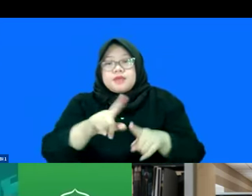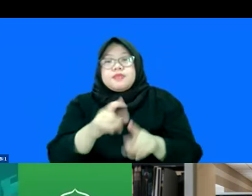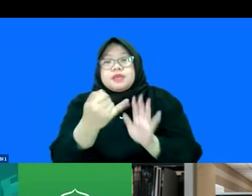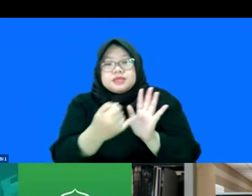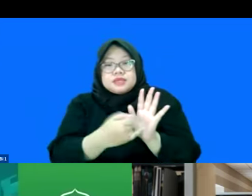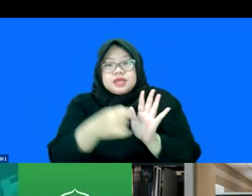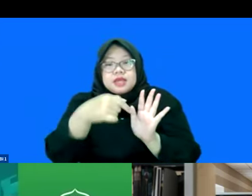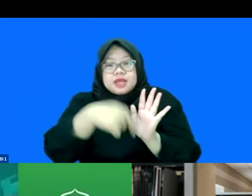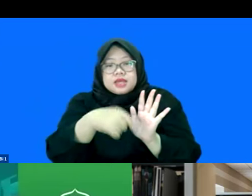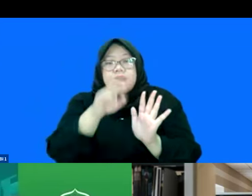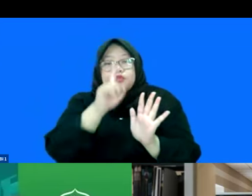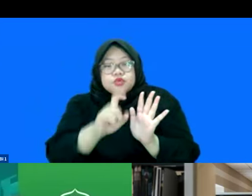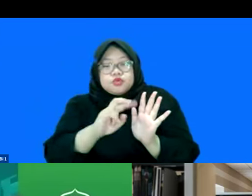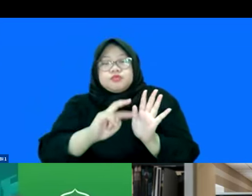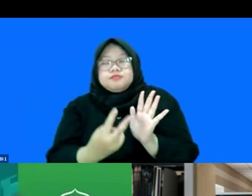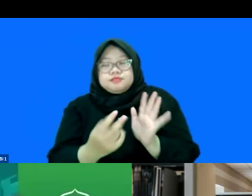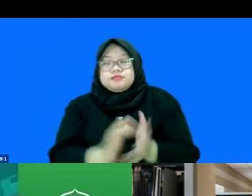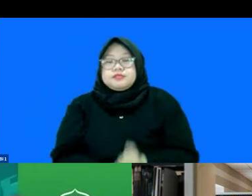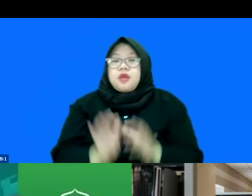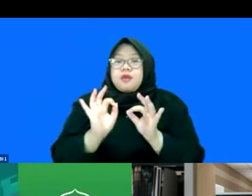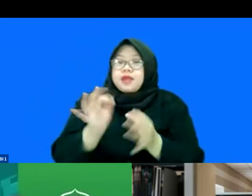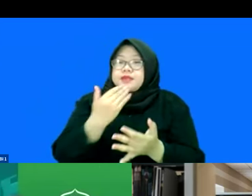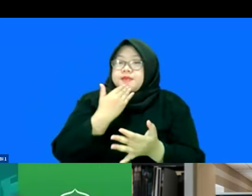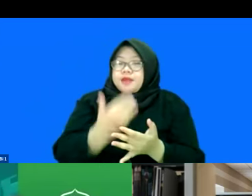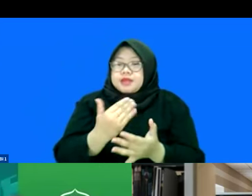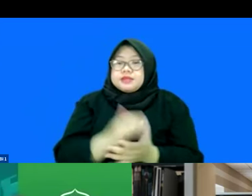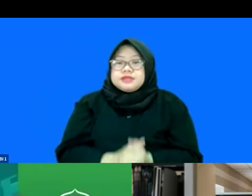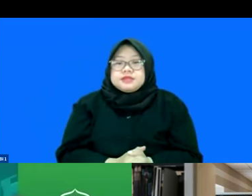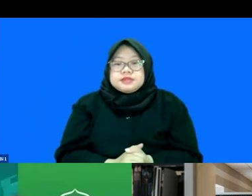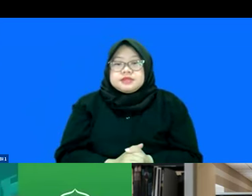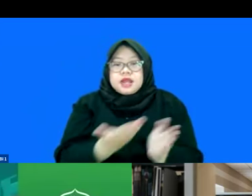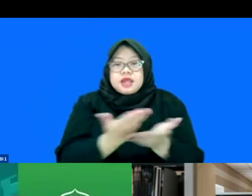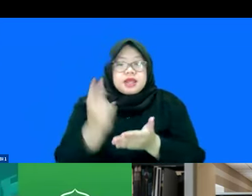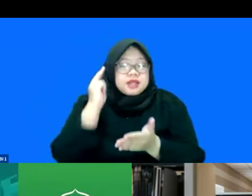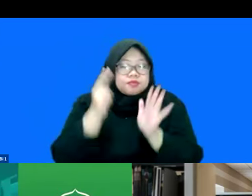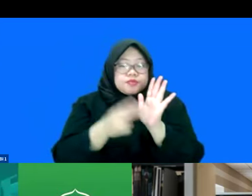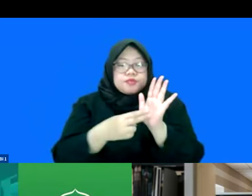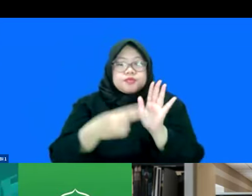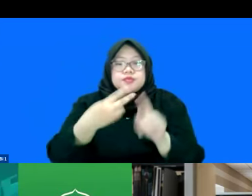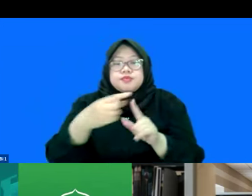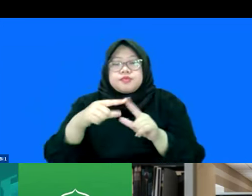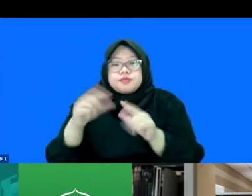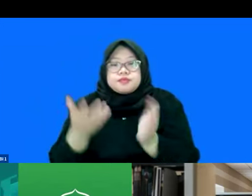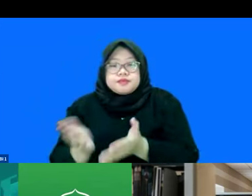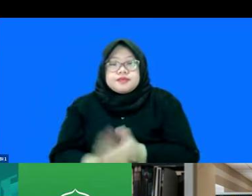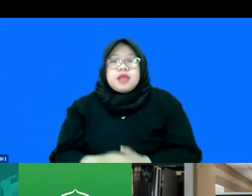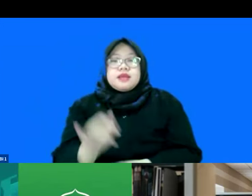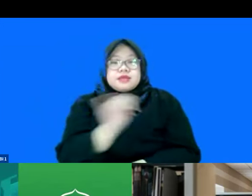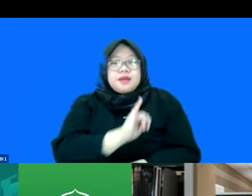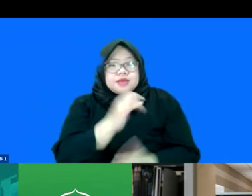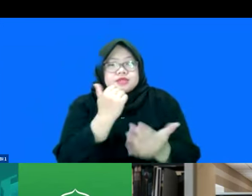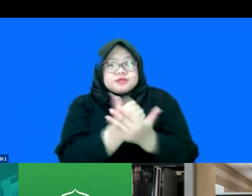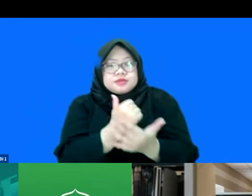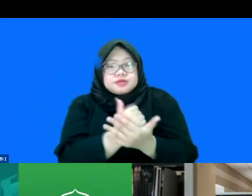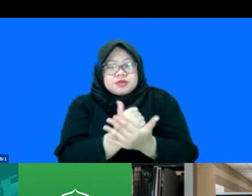Reni. Baik, terima kasih Bang Isan. Bu Neva, dipersilakan. Ya, kurang lebih sama ya sebetulnya.